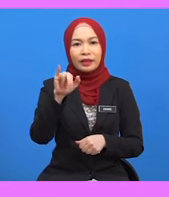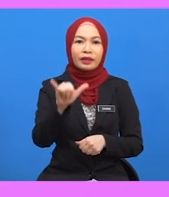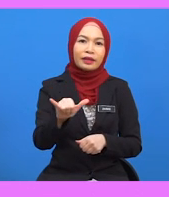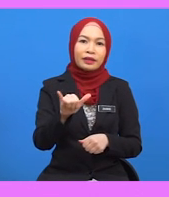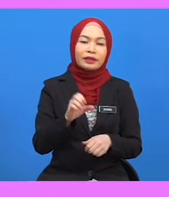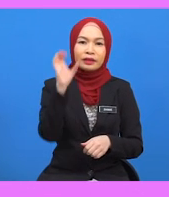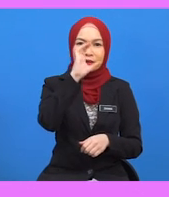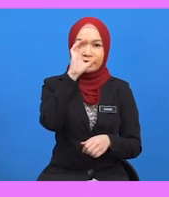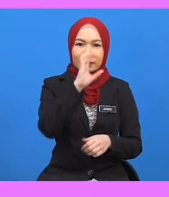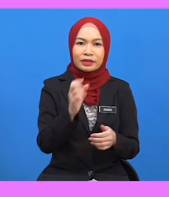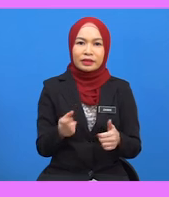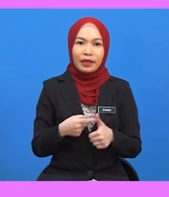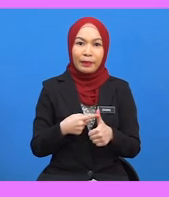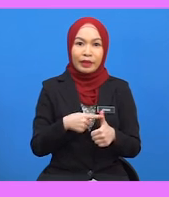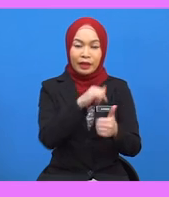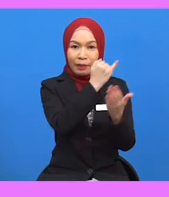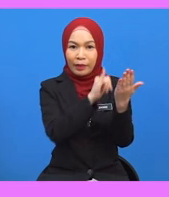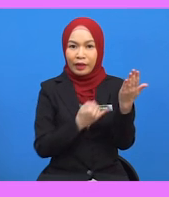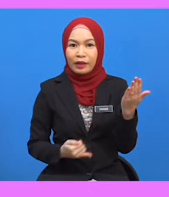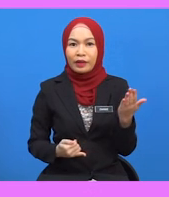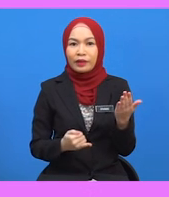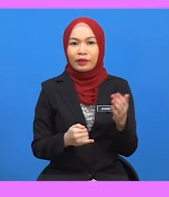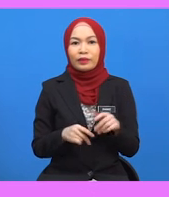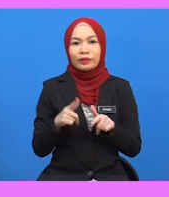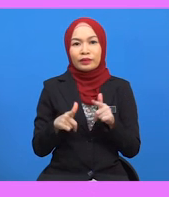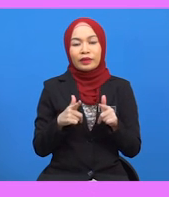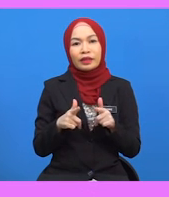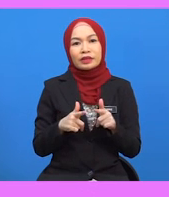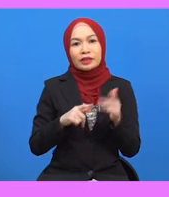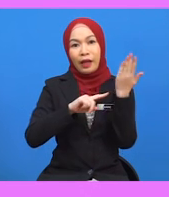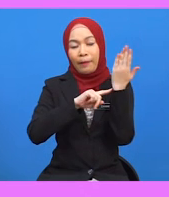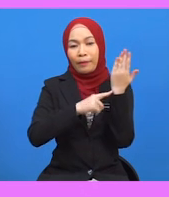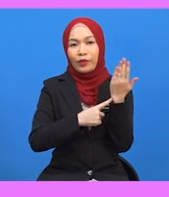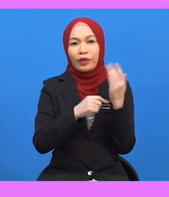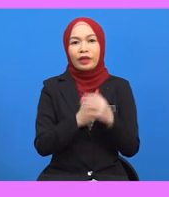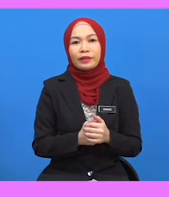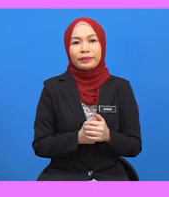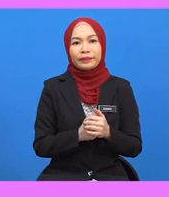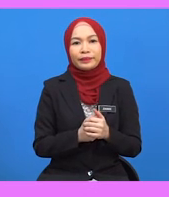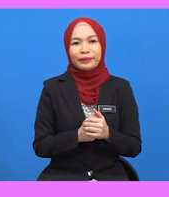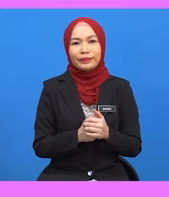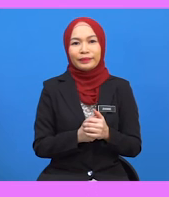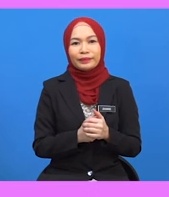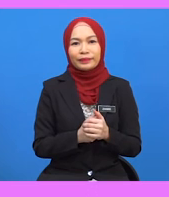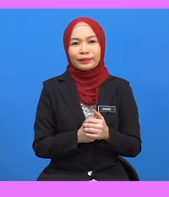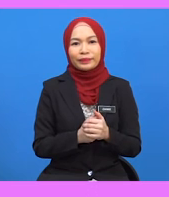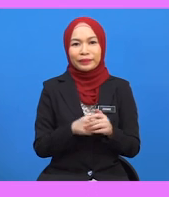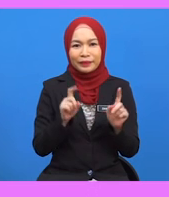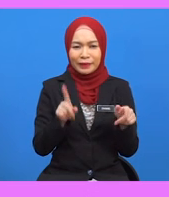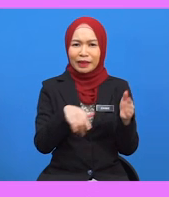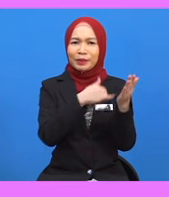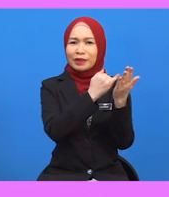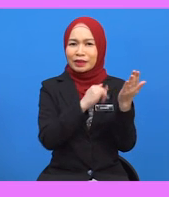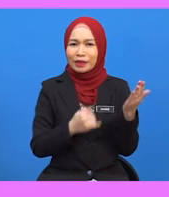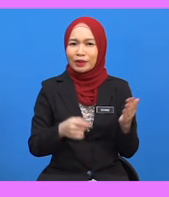Langkah pertama, lukis simbol untuk mula. Anak panah perlu